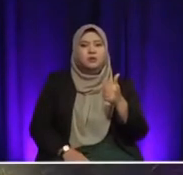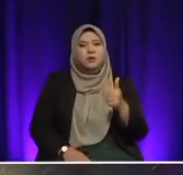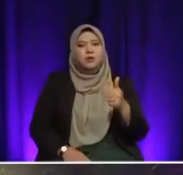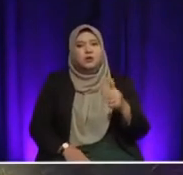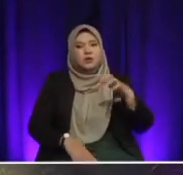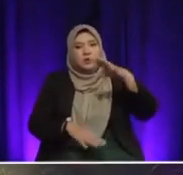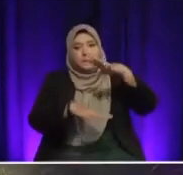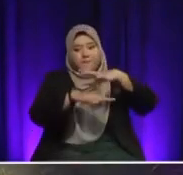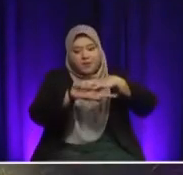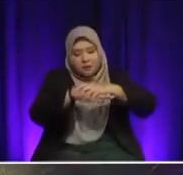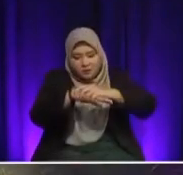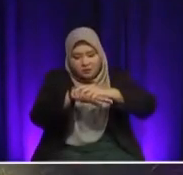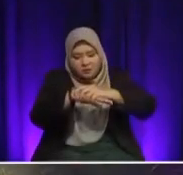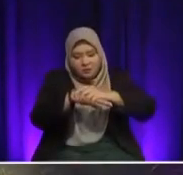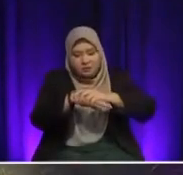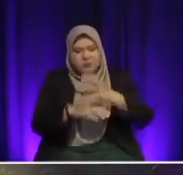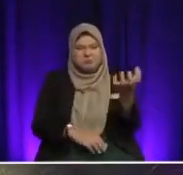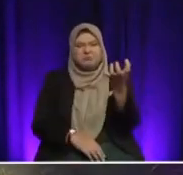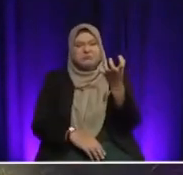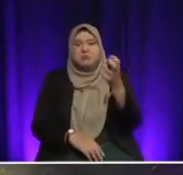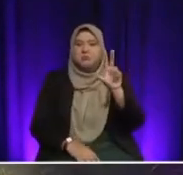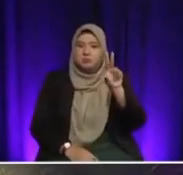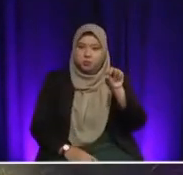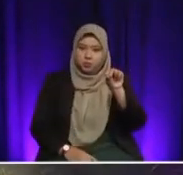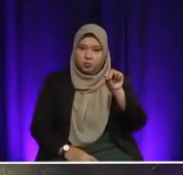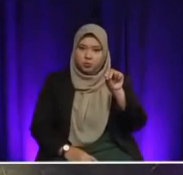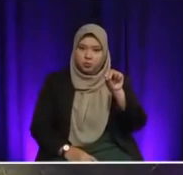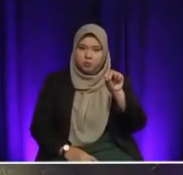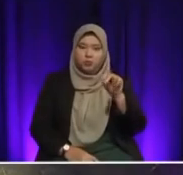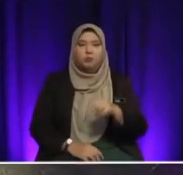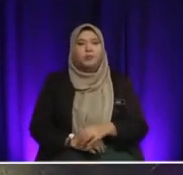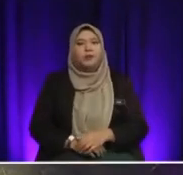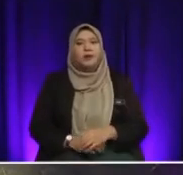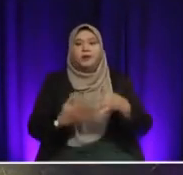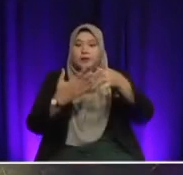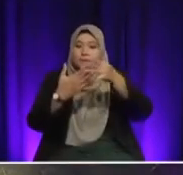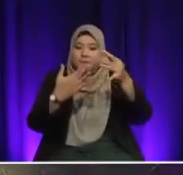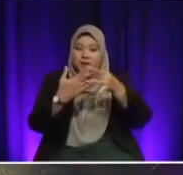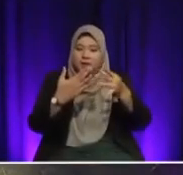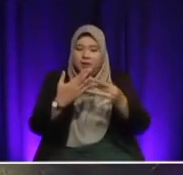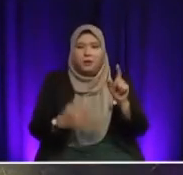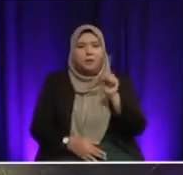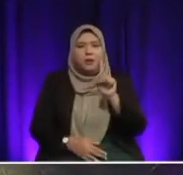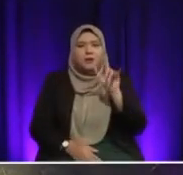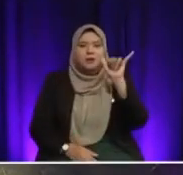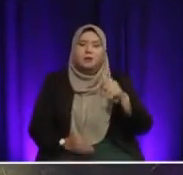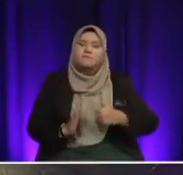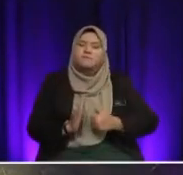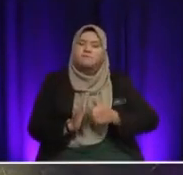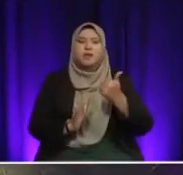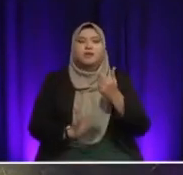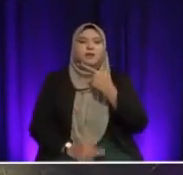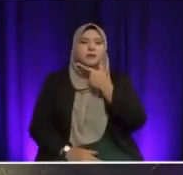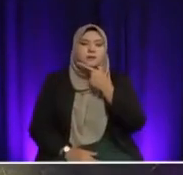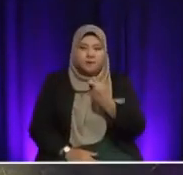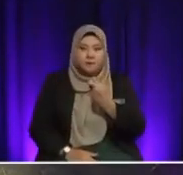dulu. Kan? Kalau kita pergi mana-mana tempat pun kita akan tengok, oh nampak sedap. Okey. Jadi rupa tu